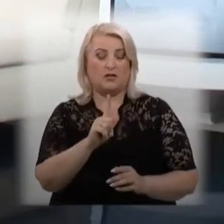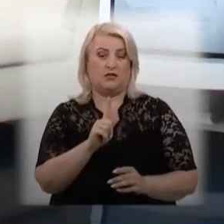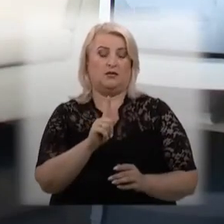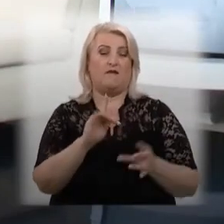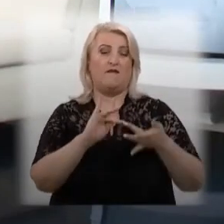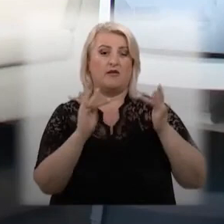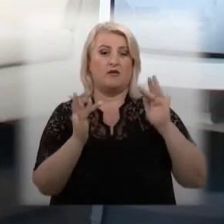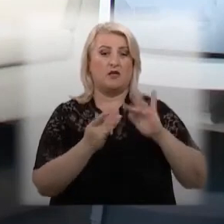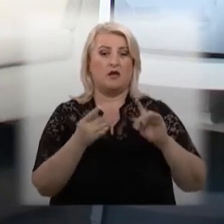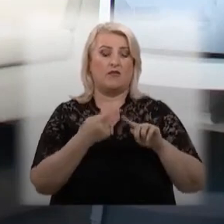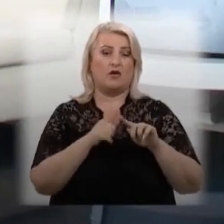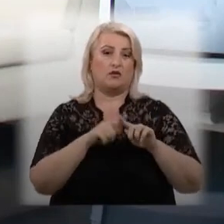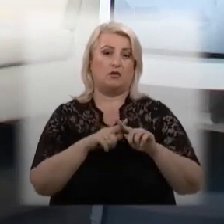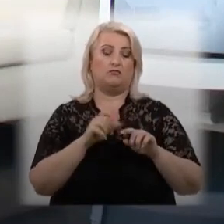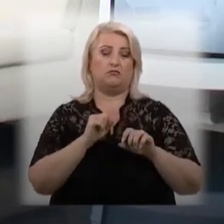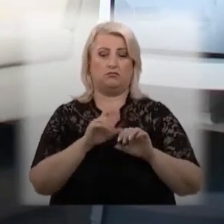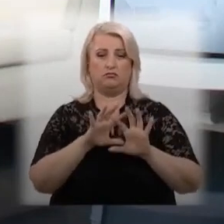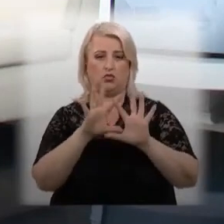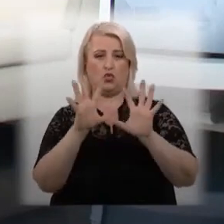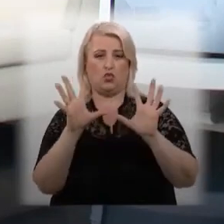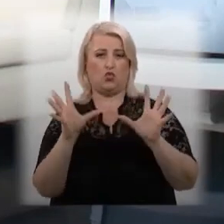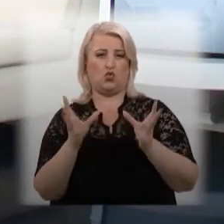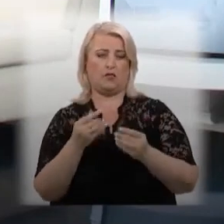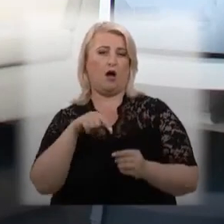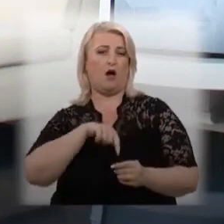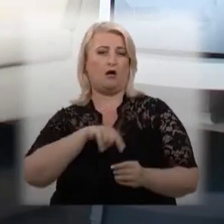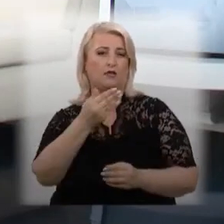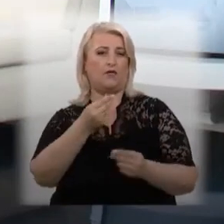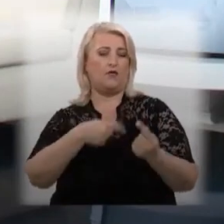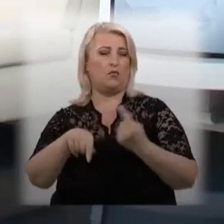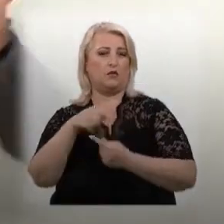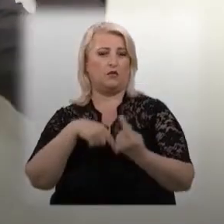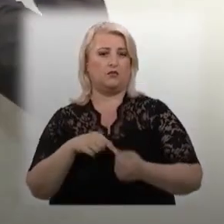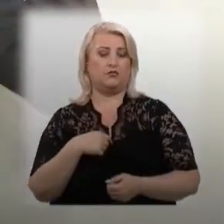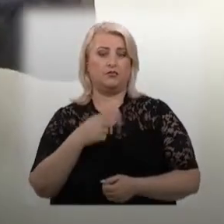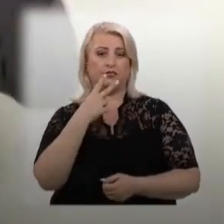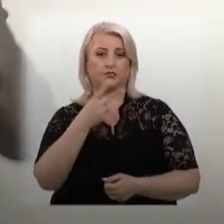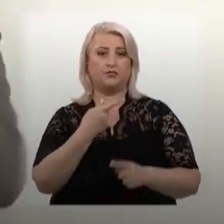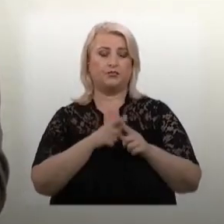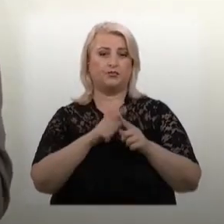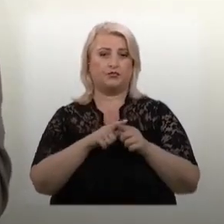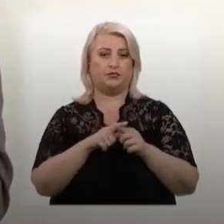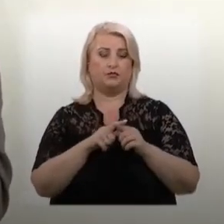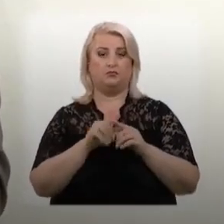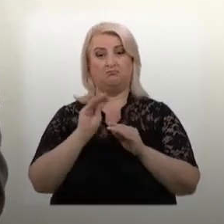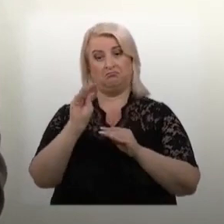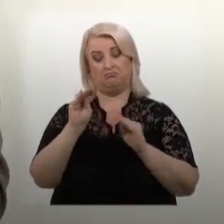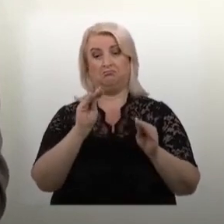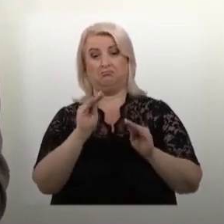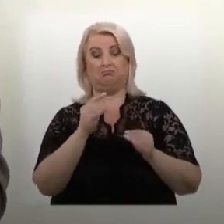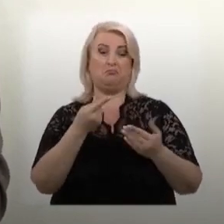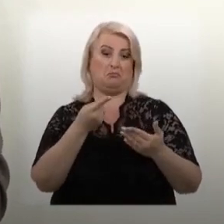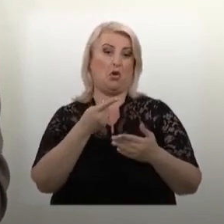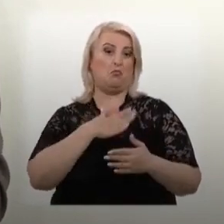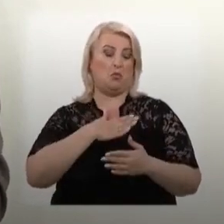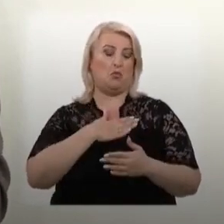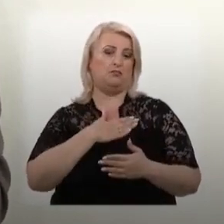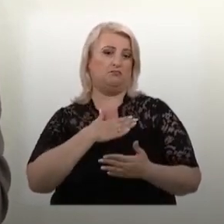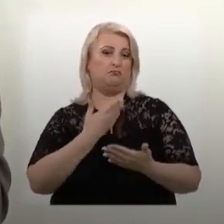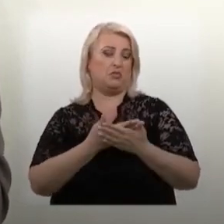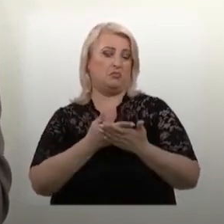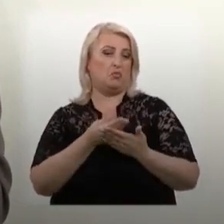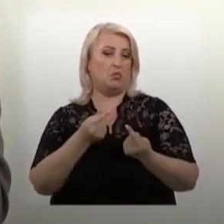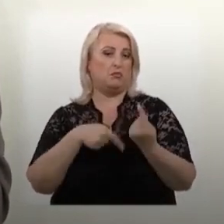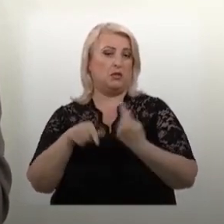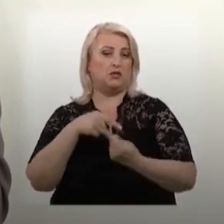care ar forma caracterul business lui tău că eu mult aceste postările punem pe un perete și zic da seamănă cu afacerea mea vor a